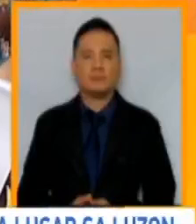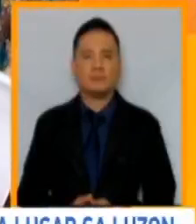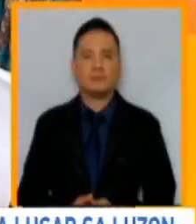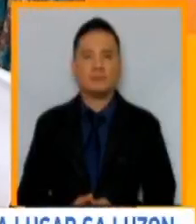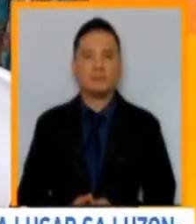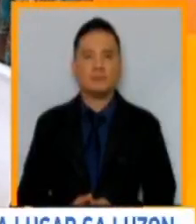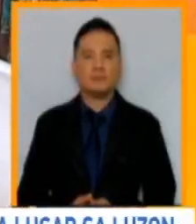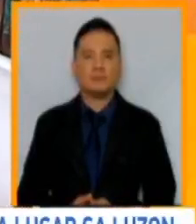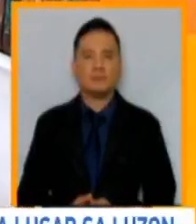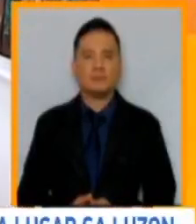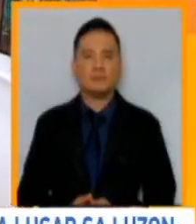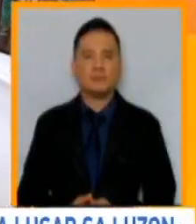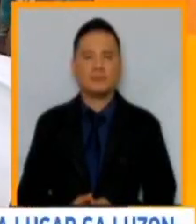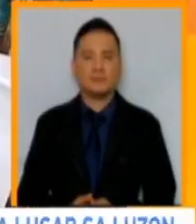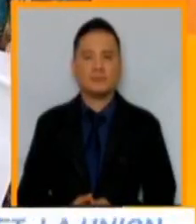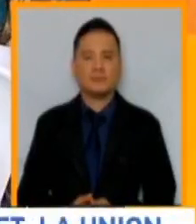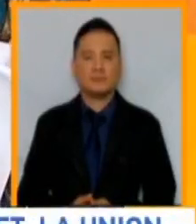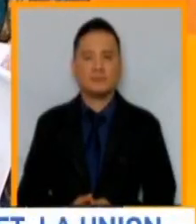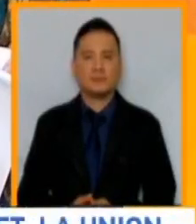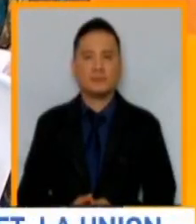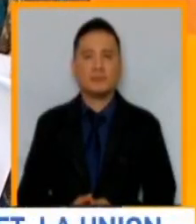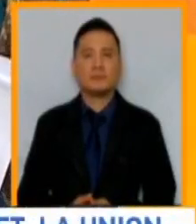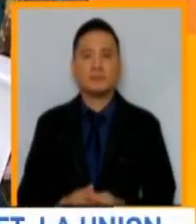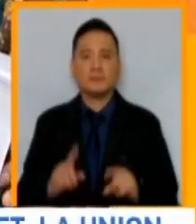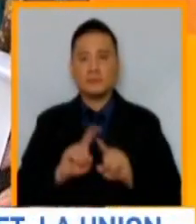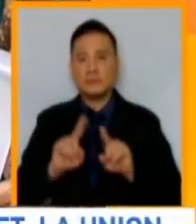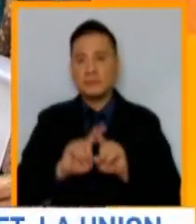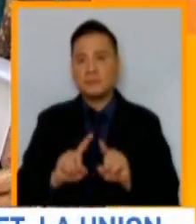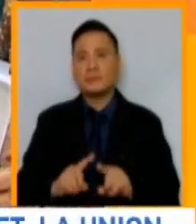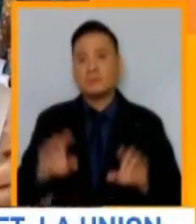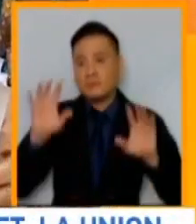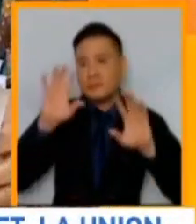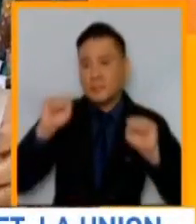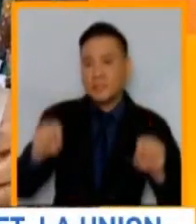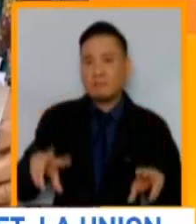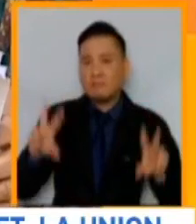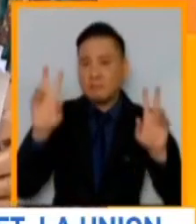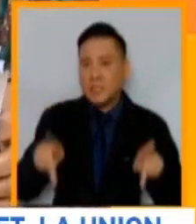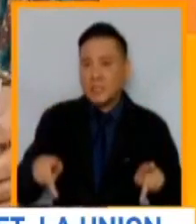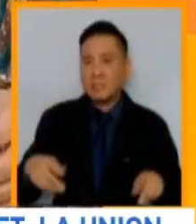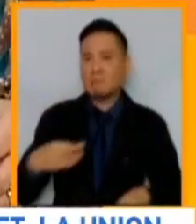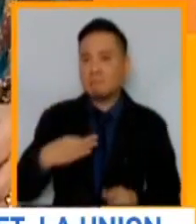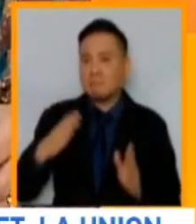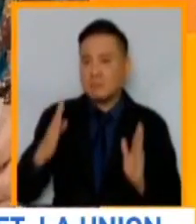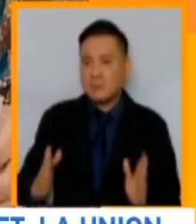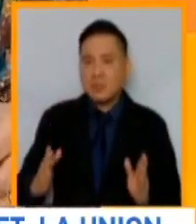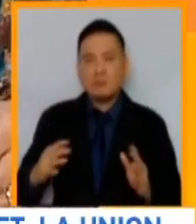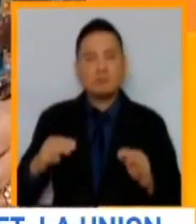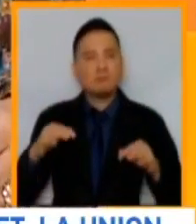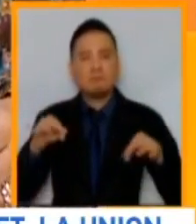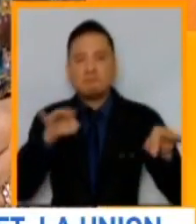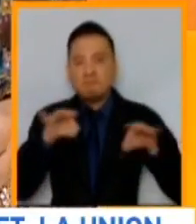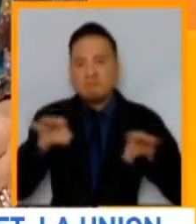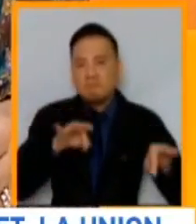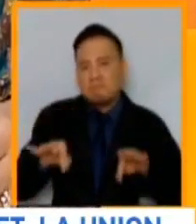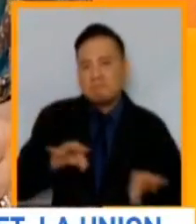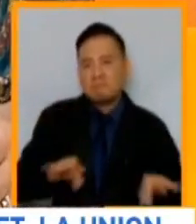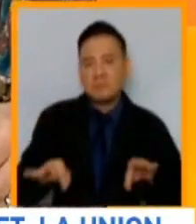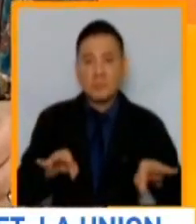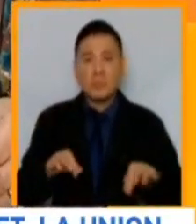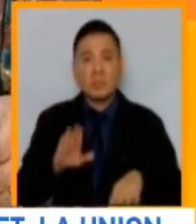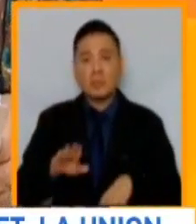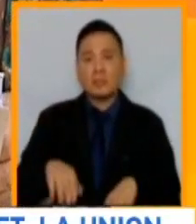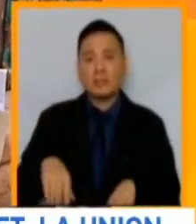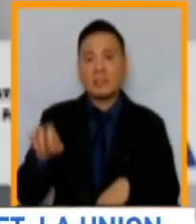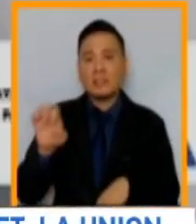Inihayag naman ng iba pang presidential at vice presidential candidate ang kanilang mga programa sa Comelec e-rally. Narito ang unang balita ni Darlene